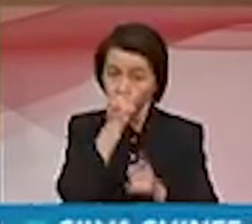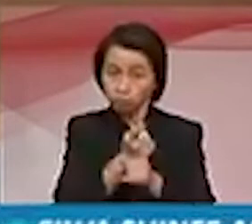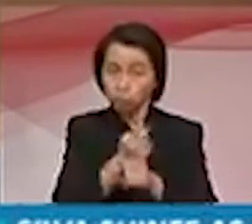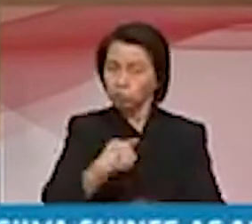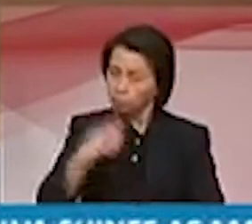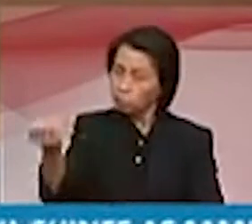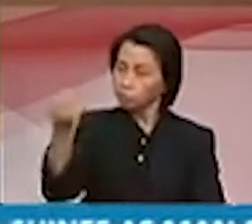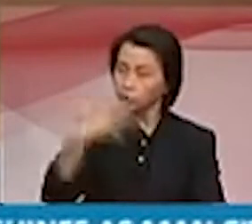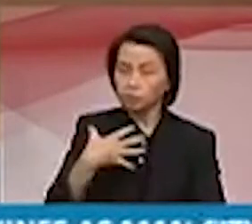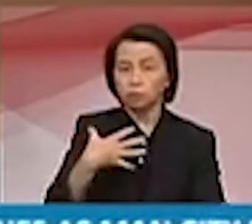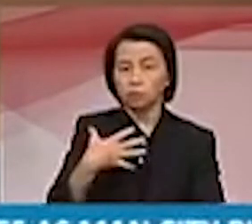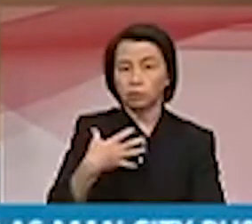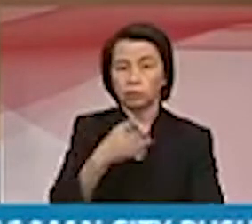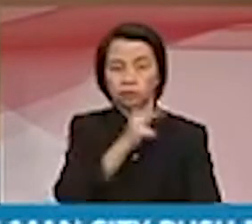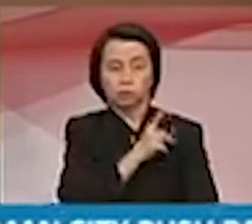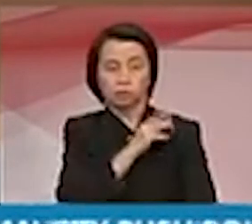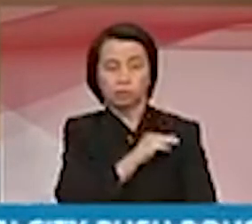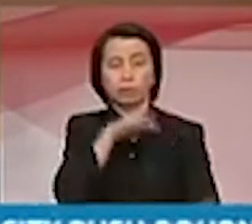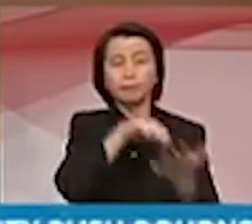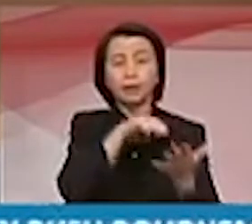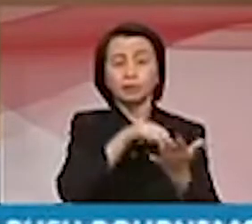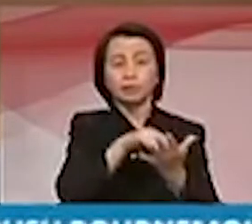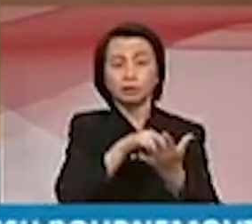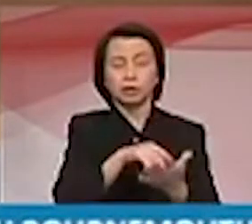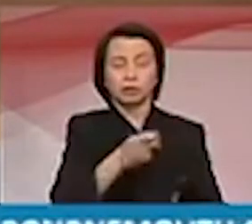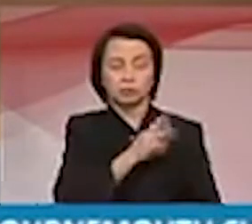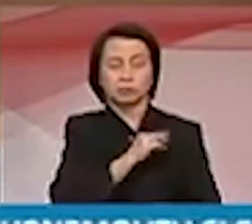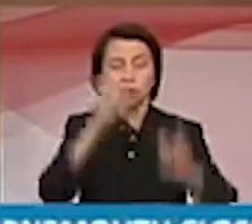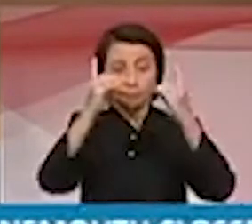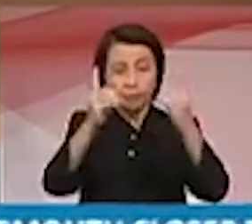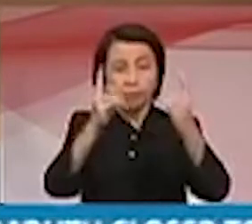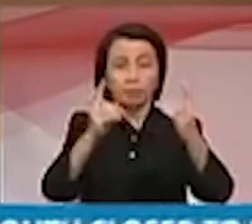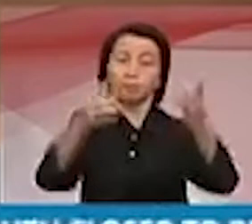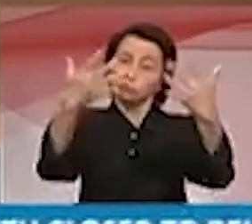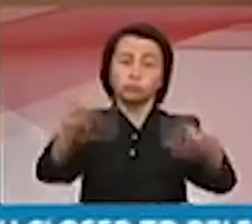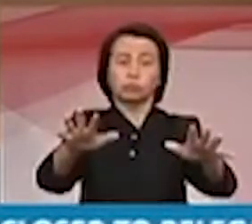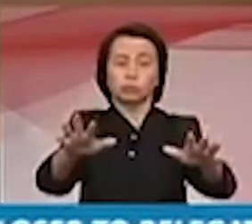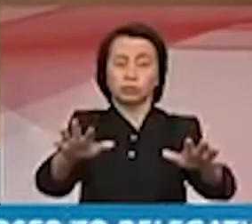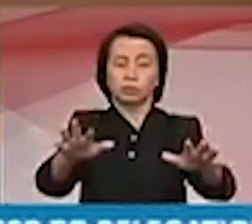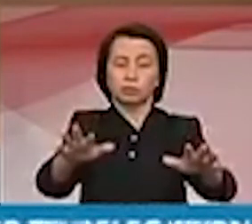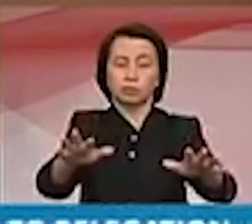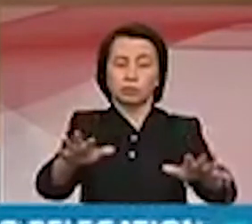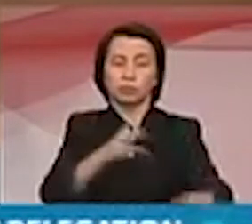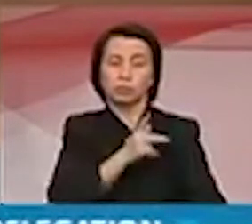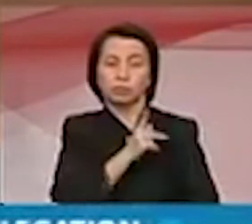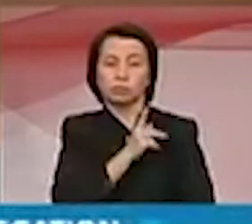saya difahamkan bahawa Kementerian Pelajaran telah pun, Kementerian Pendidikan telah pun